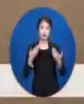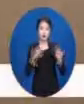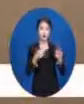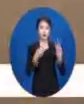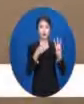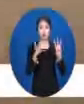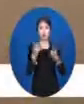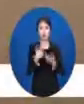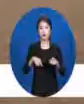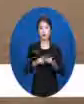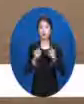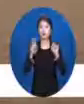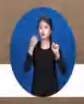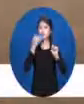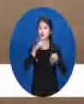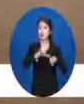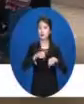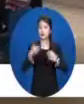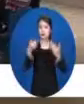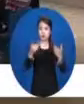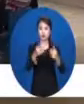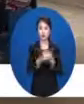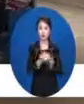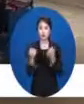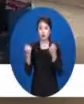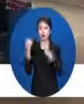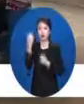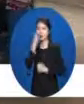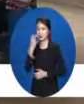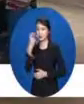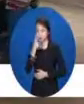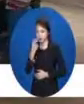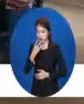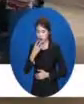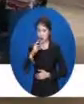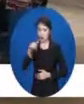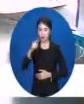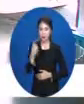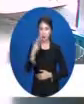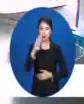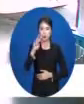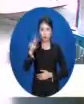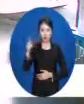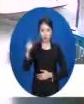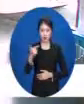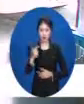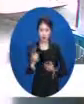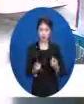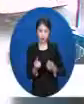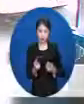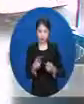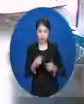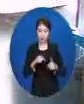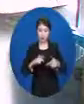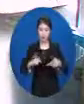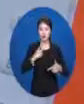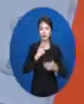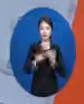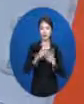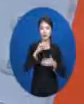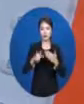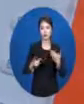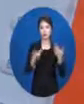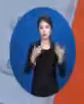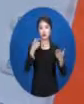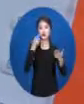3대가 함께 운동할 수 있는 시간을 가졌으며 건강 상태 측정과 골반 교정 등 다양한 체험 프로그램을 진행하여